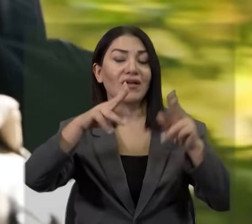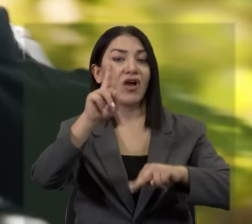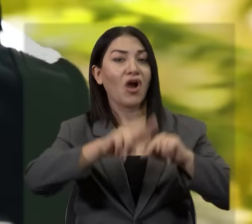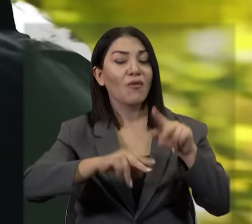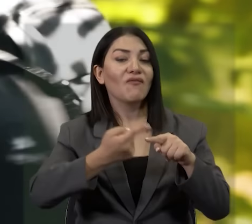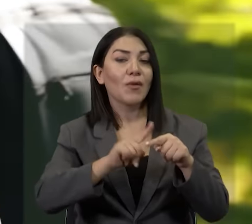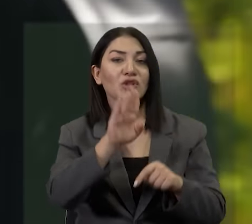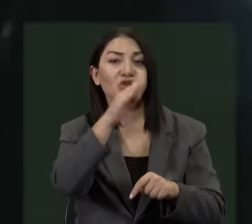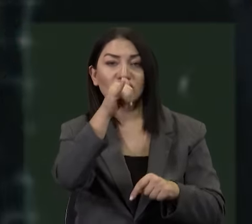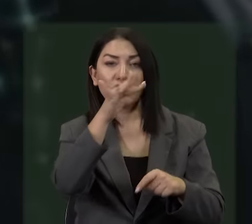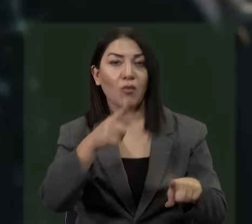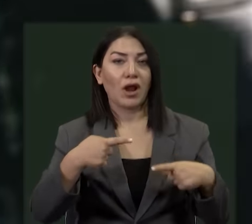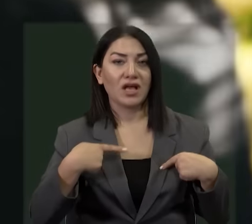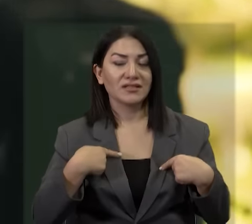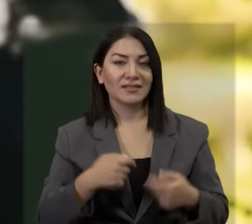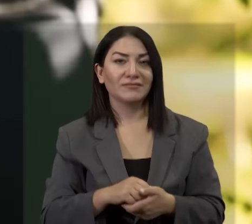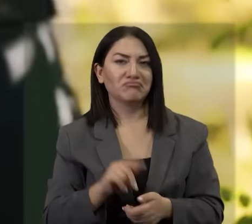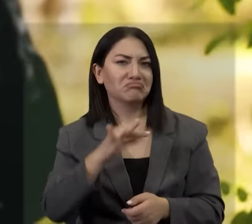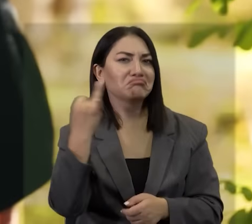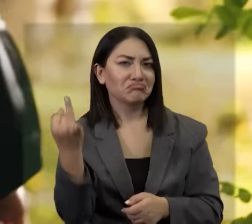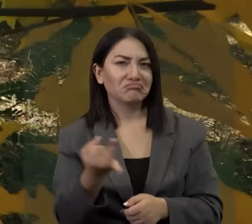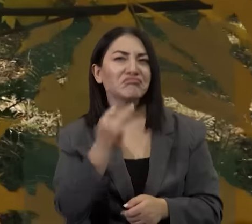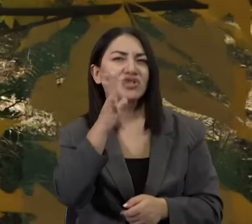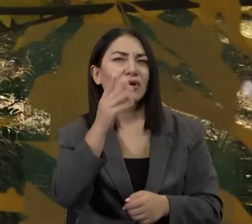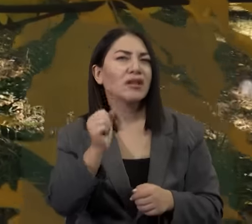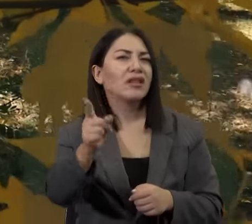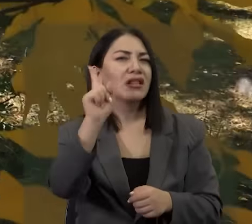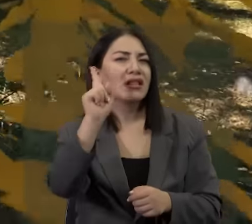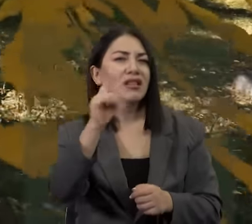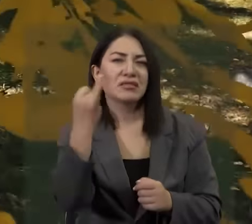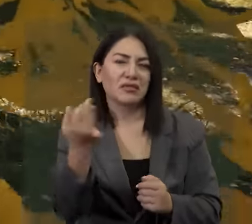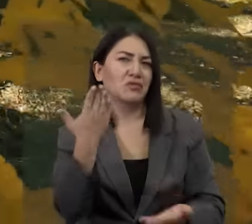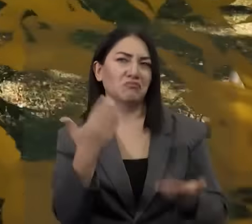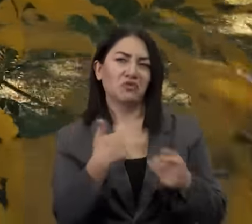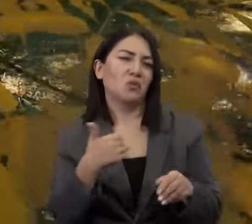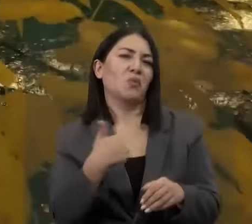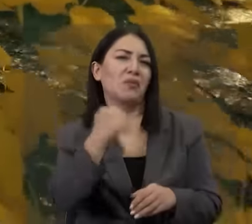բարձադիր վայրում են կառուցել, որ ճնամին չկարողանա հասնի։ Ինչ հետաքրքիր